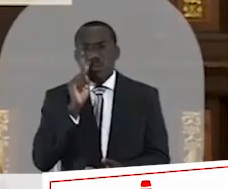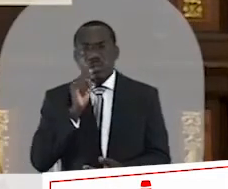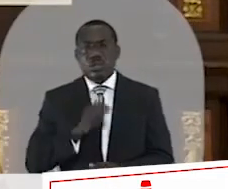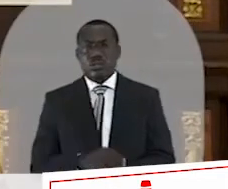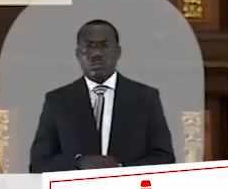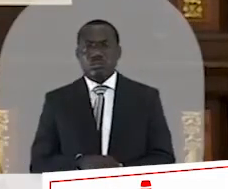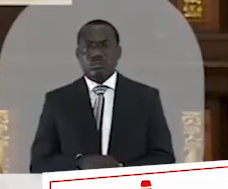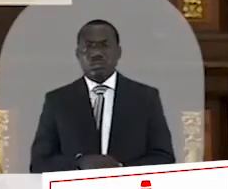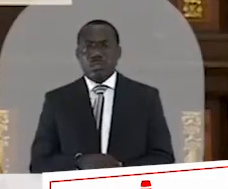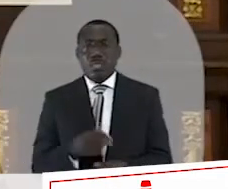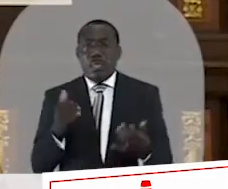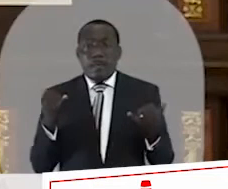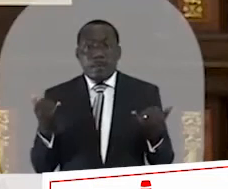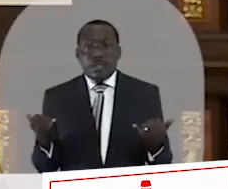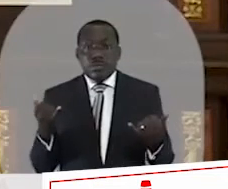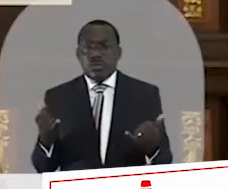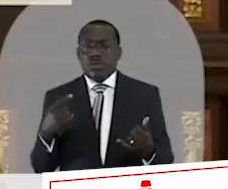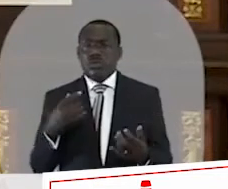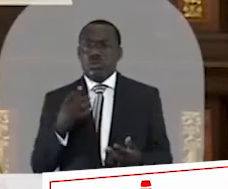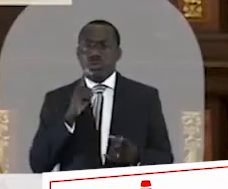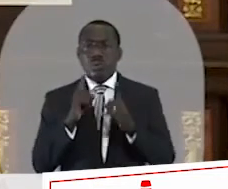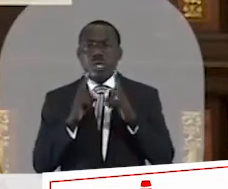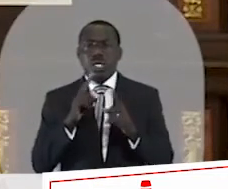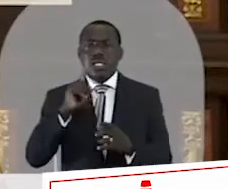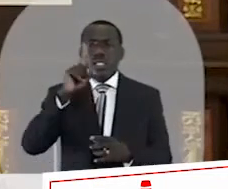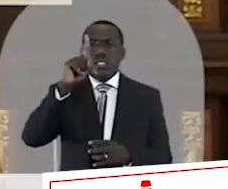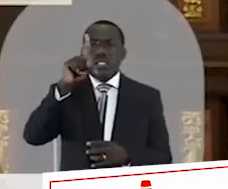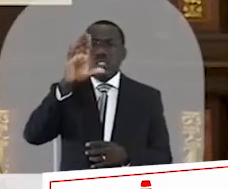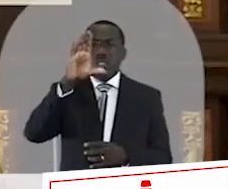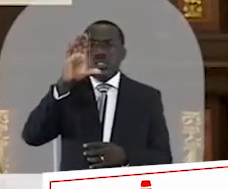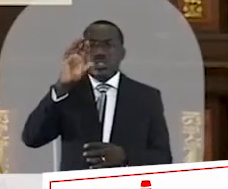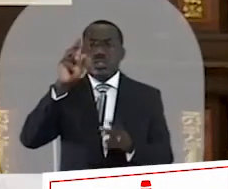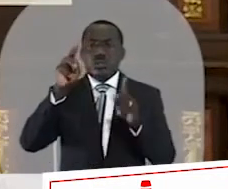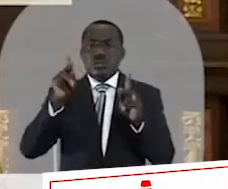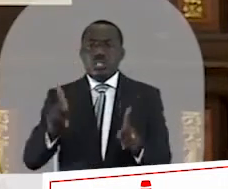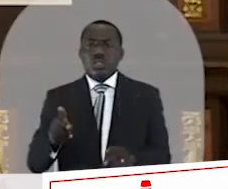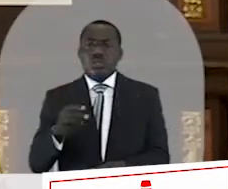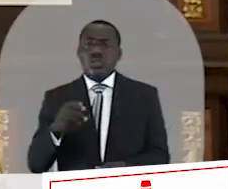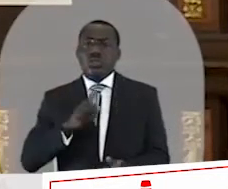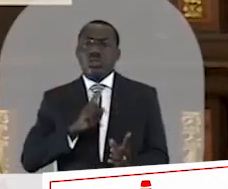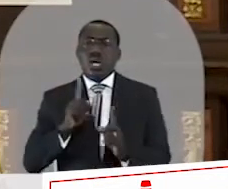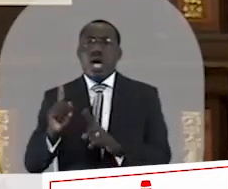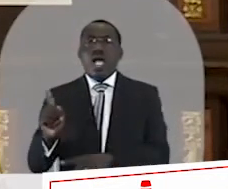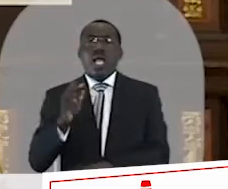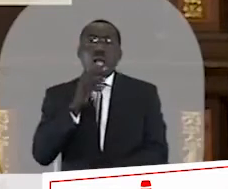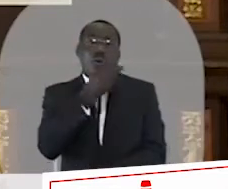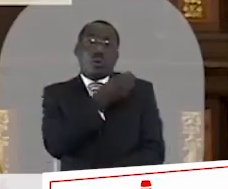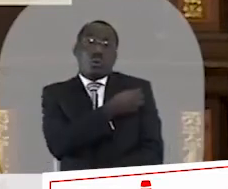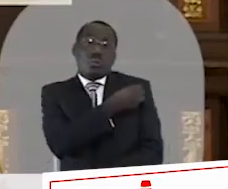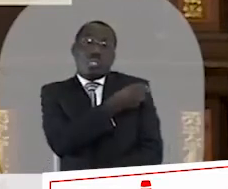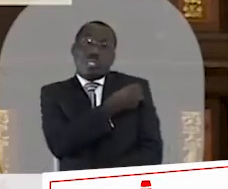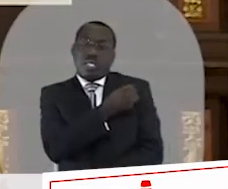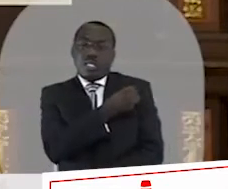le coc vide 19 le discours à la nation d'ali bongo ondimba intervient dans un contexte de crise